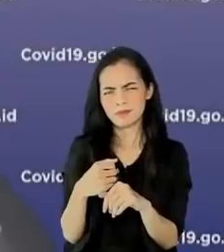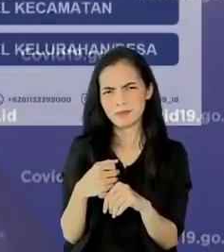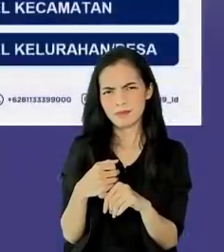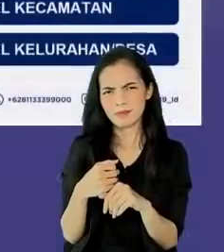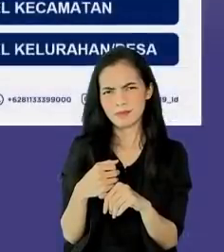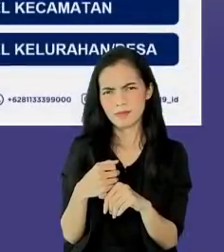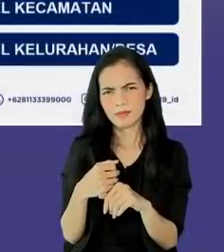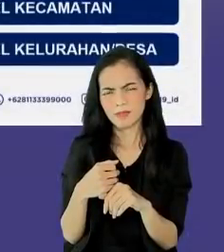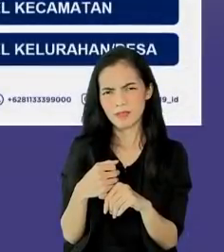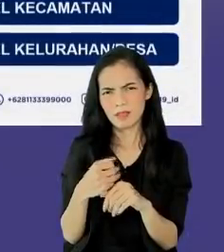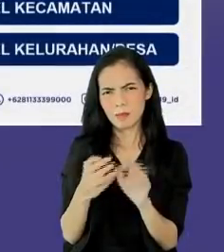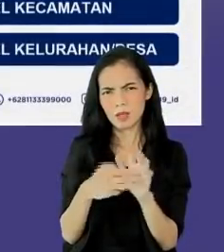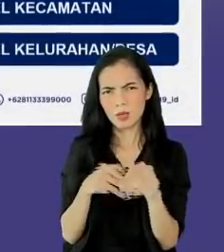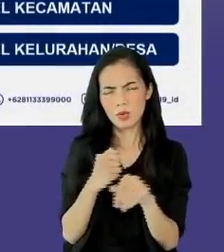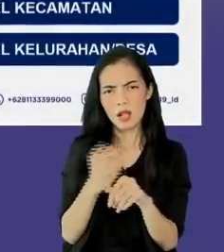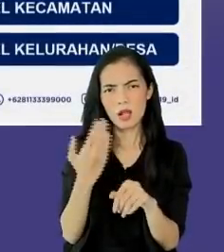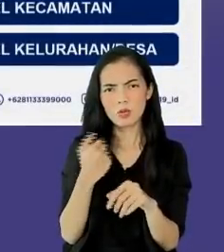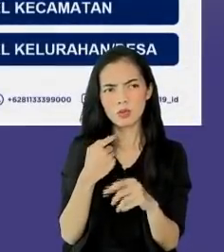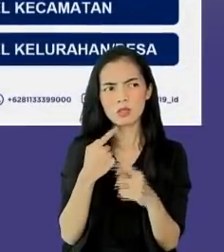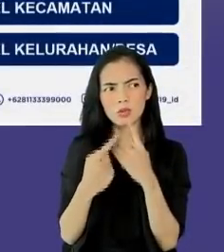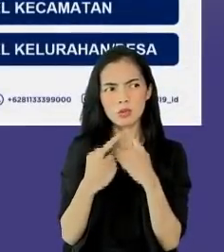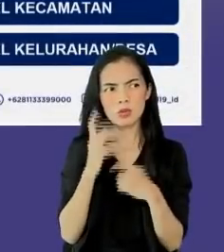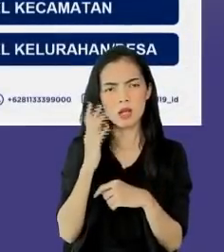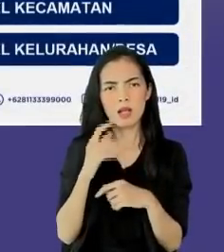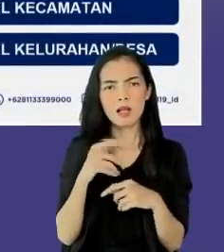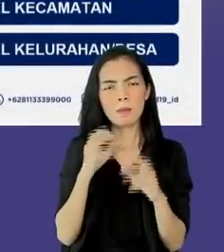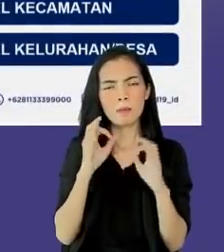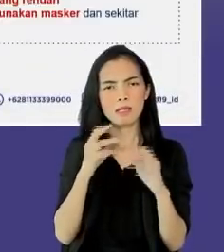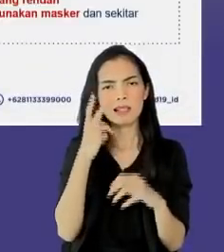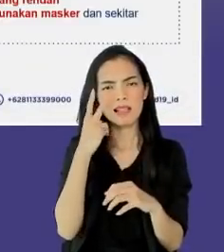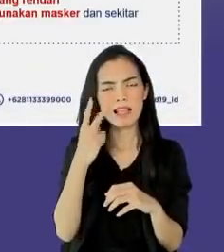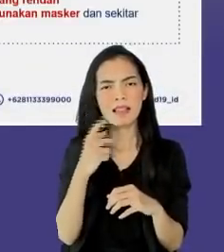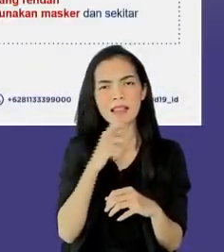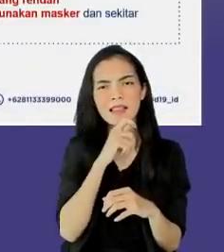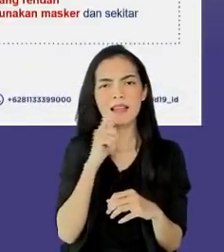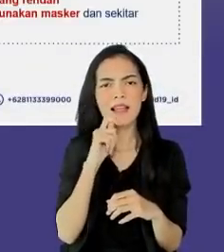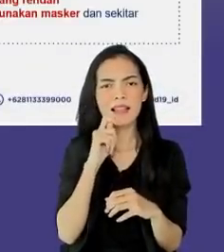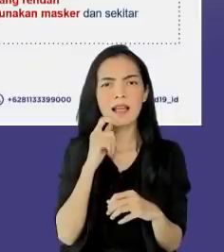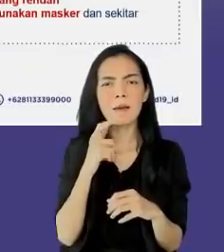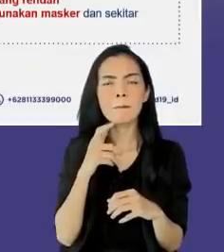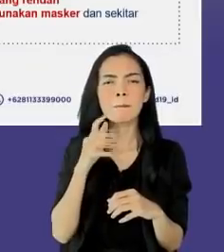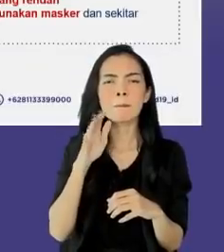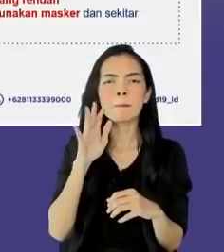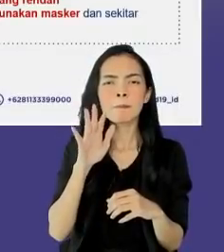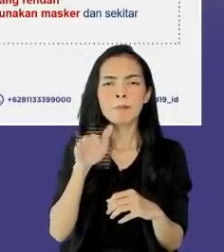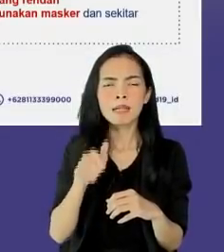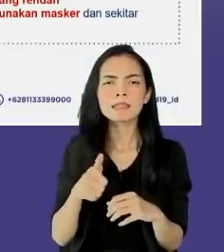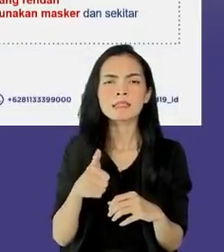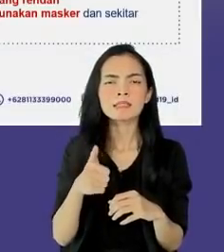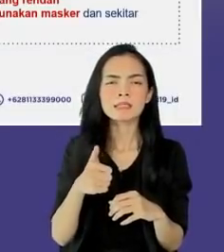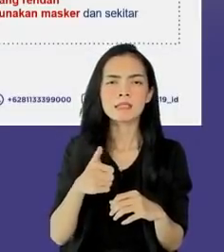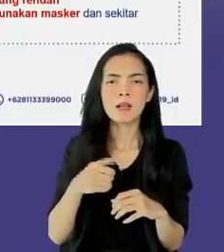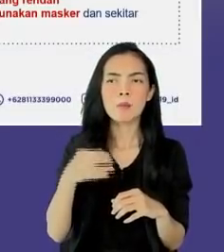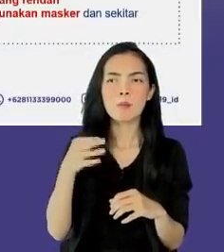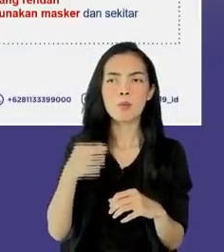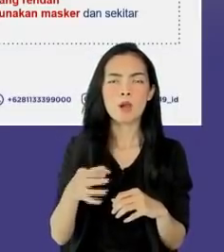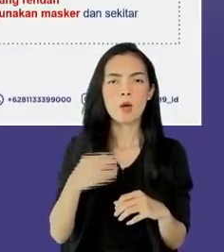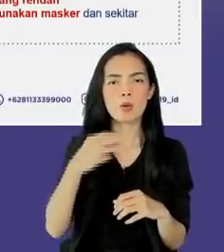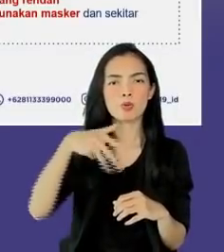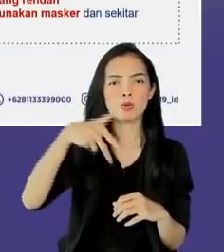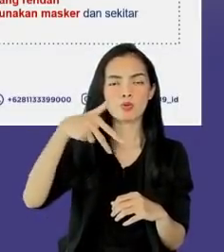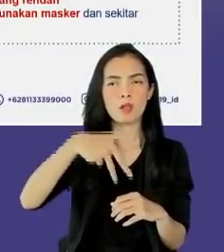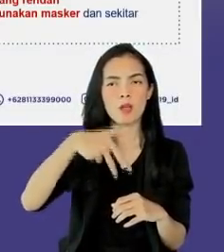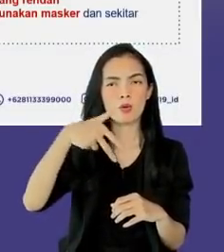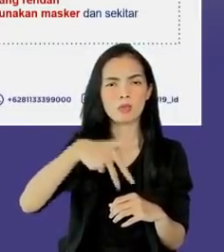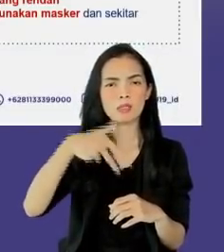juga. Slide selanjutnya. Jadi pada saat kita lihat itu ternyata memang masih sama, di mana Pulau